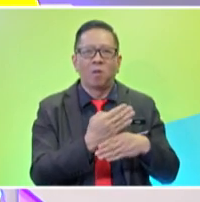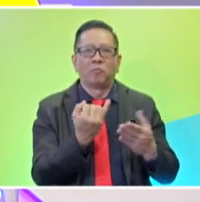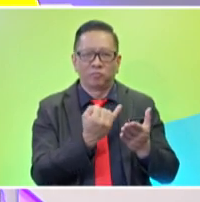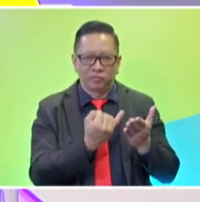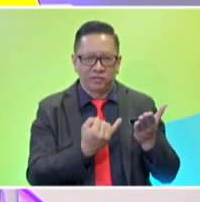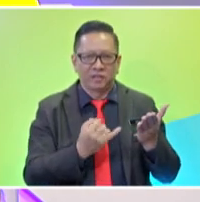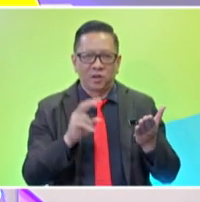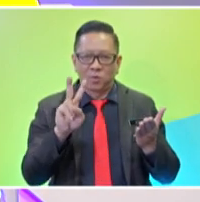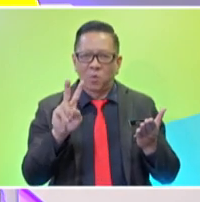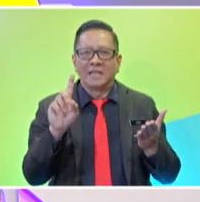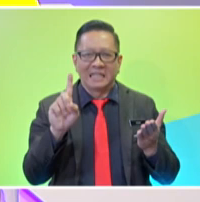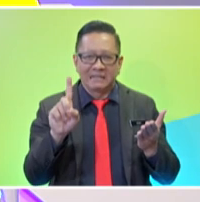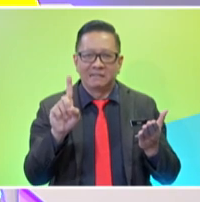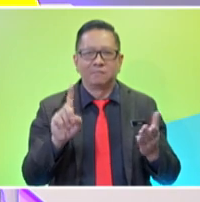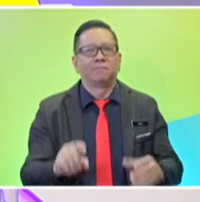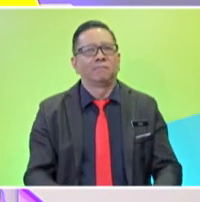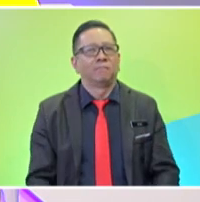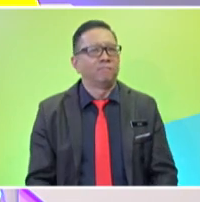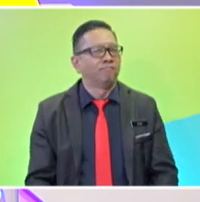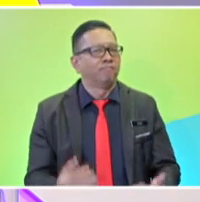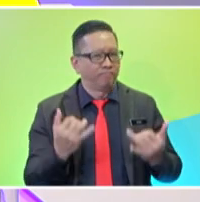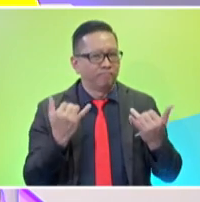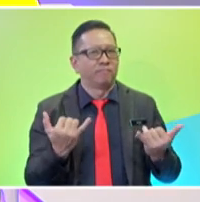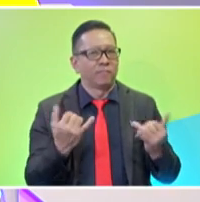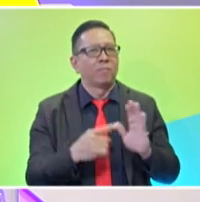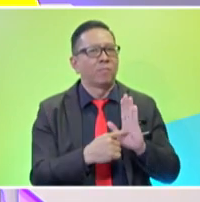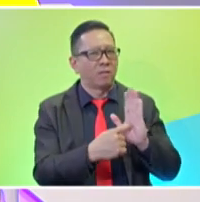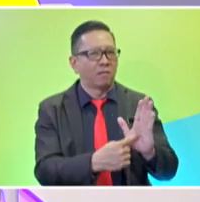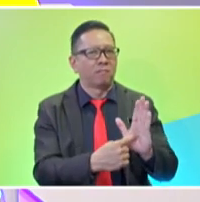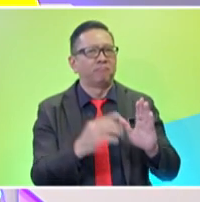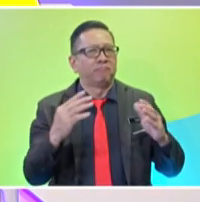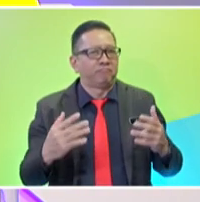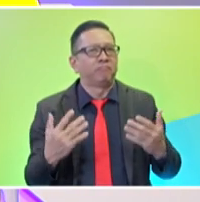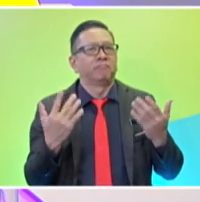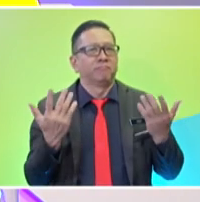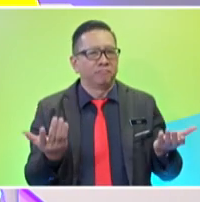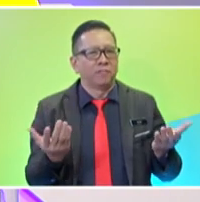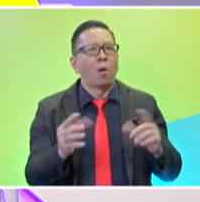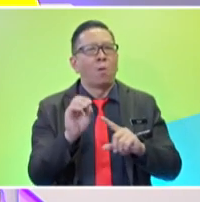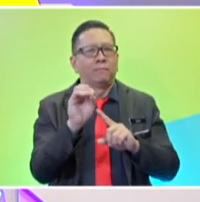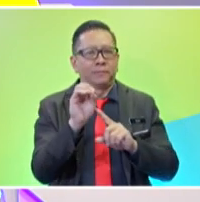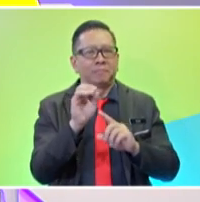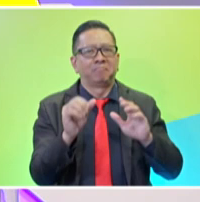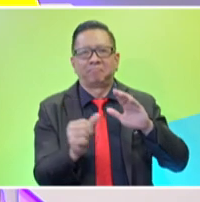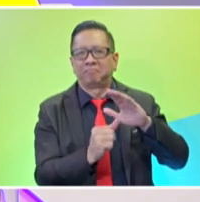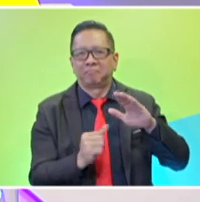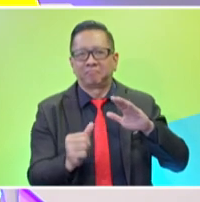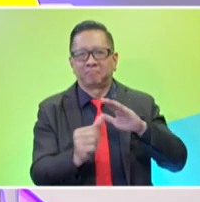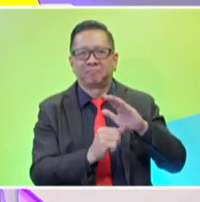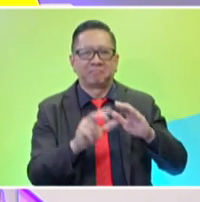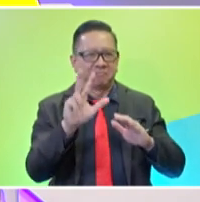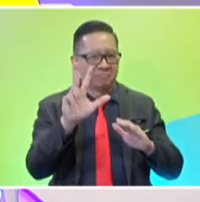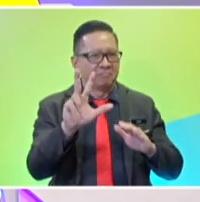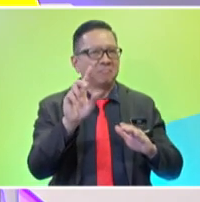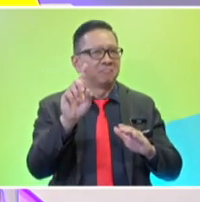dimensi Jadi sekarang kita tunjukkan macam mana objek asas 3 Dimension